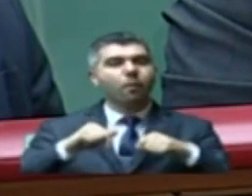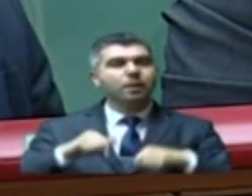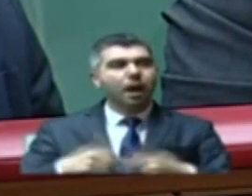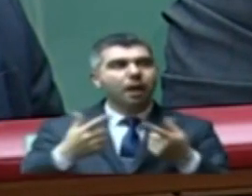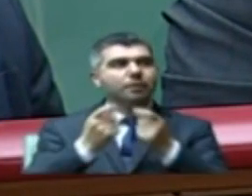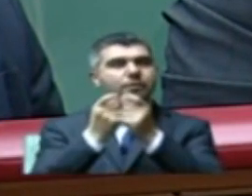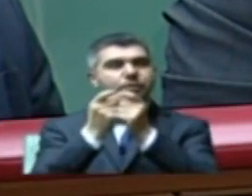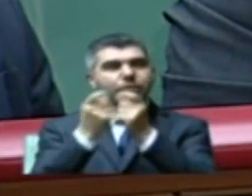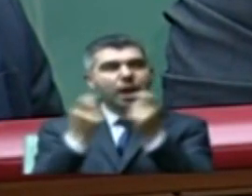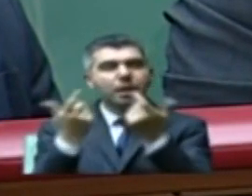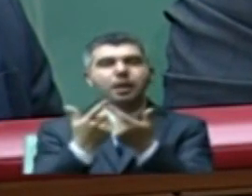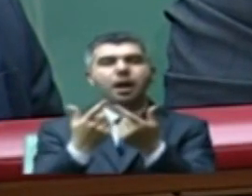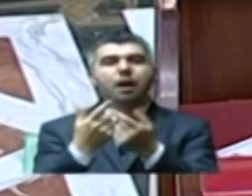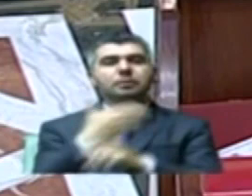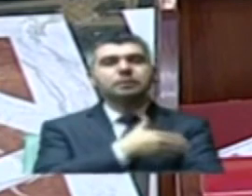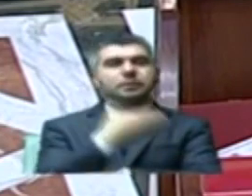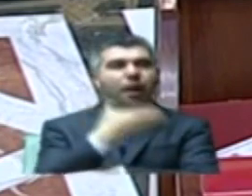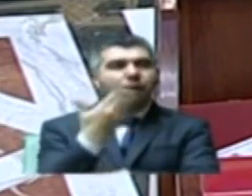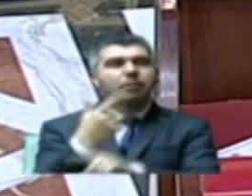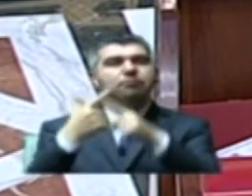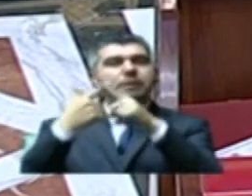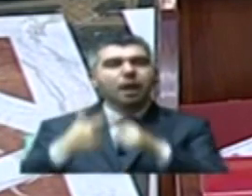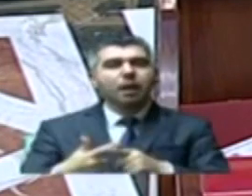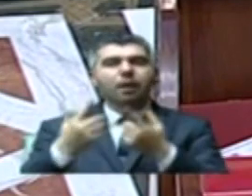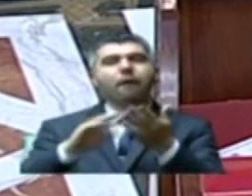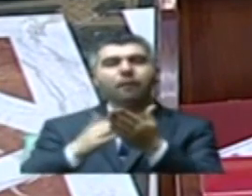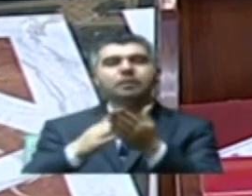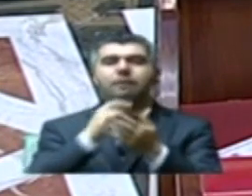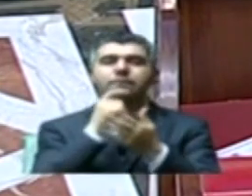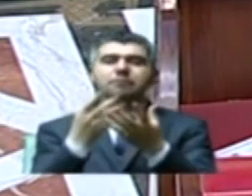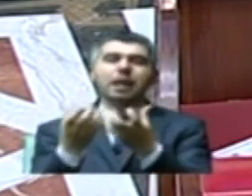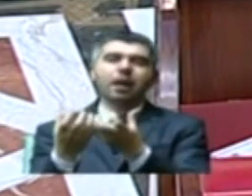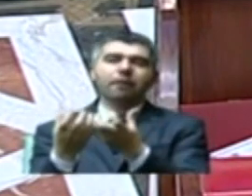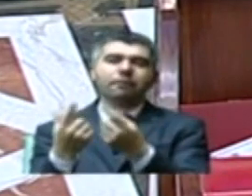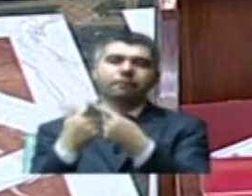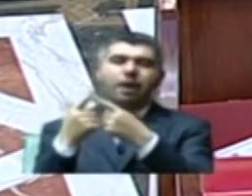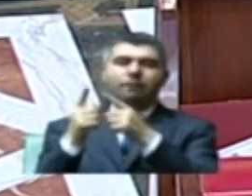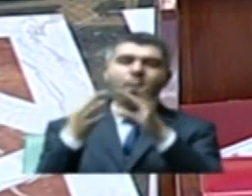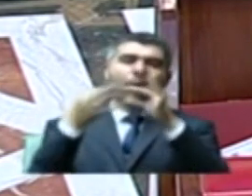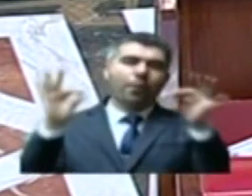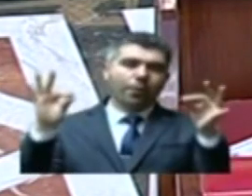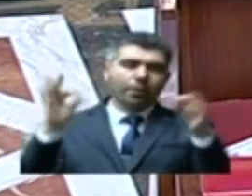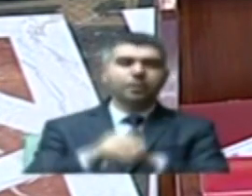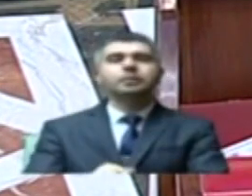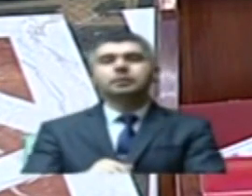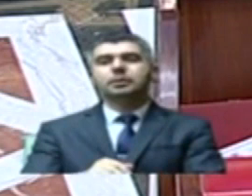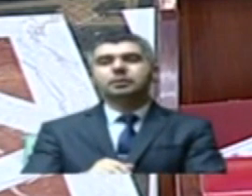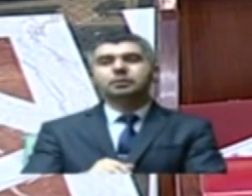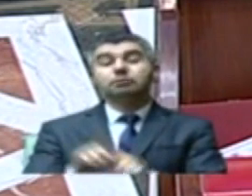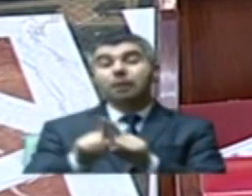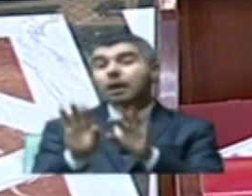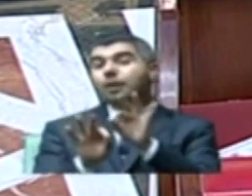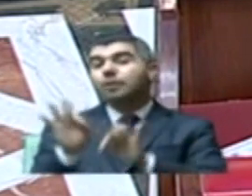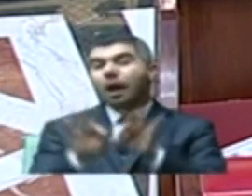المقاوله، التسهيلات الجبائيه فيما يتعلق بالماليه الى اخره. على كل حال هذا ما غندخلش فيه، انا غنتكلم فقط على ما يتعلق بالاجراءات